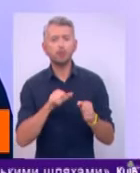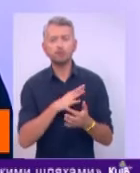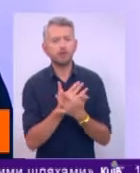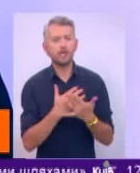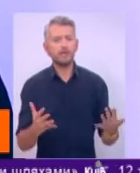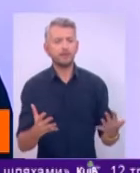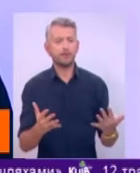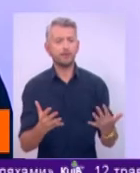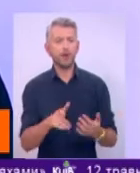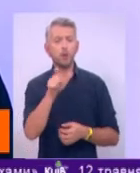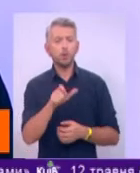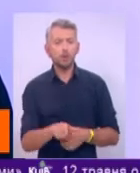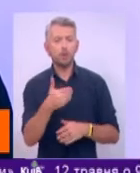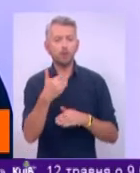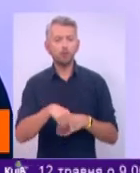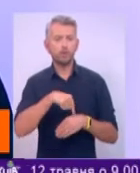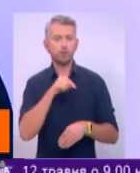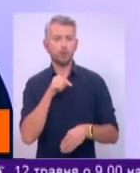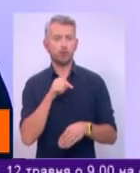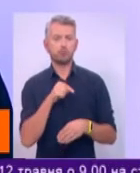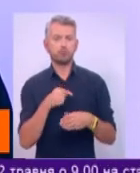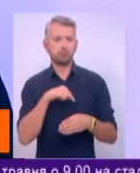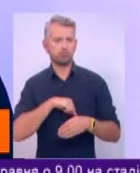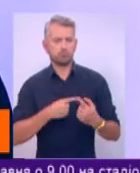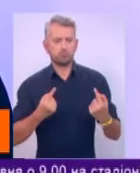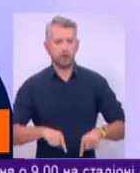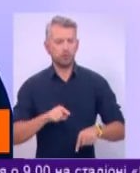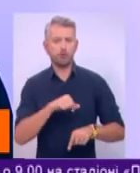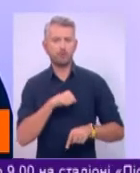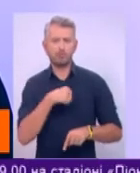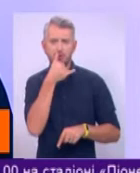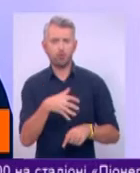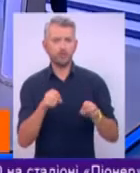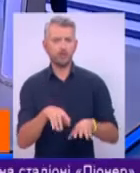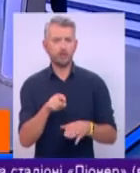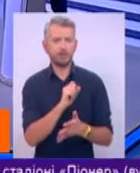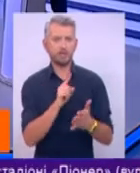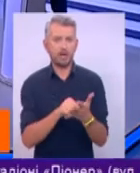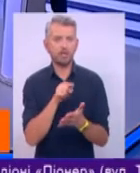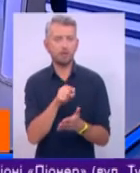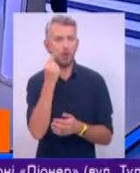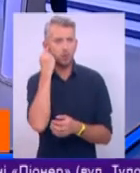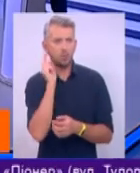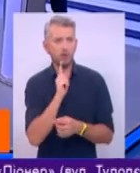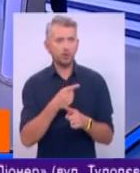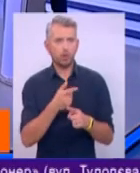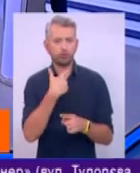різні. Тобто людина вже відчула певну кризу, і вона не може сама вирішити це питання. І вона думає, що